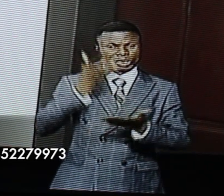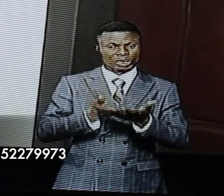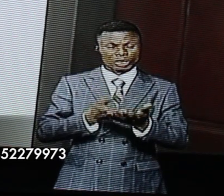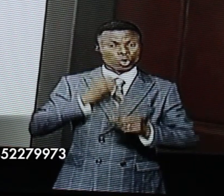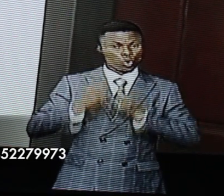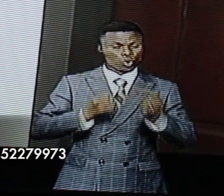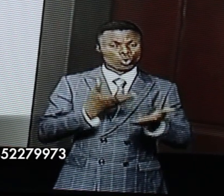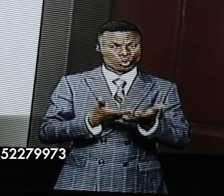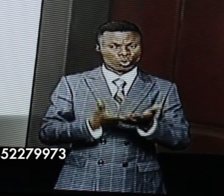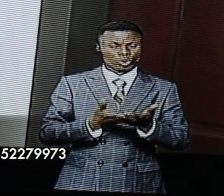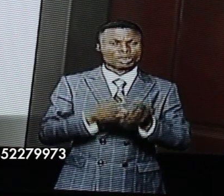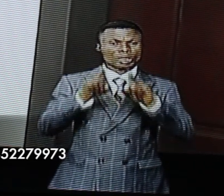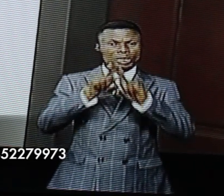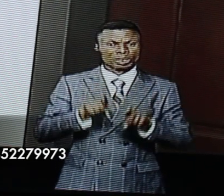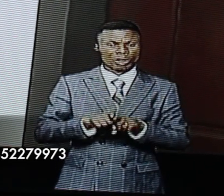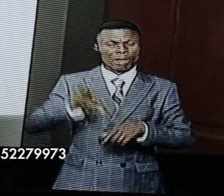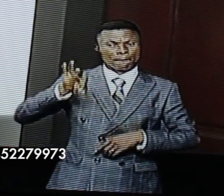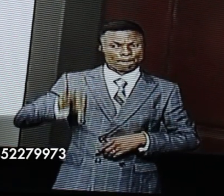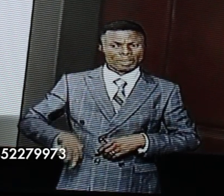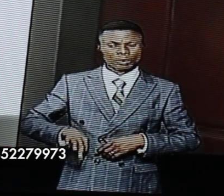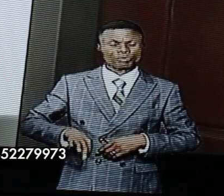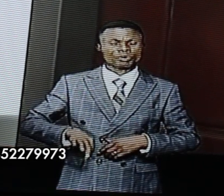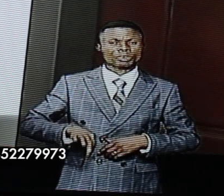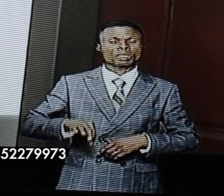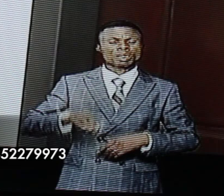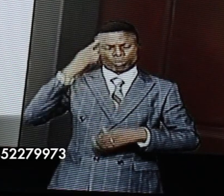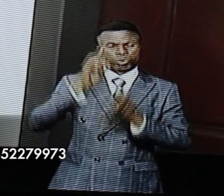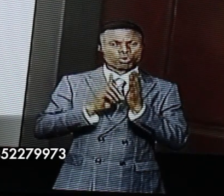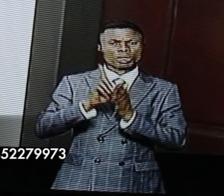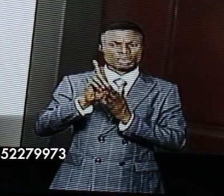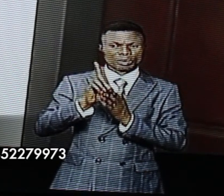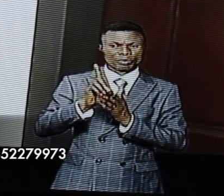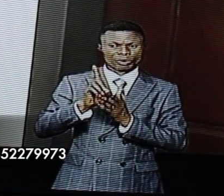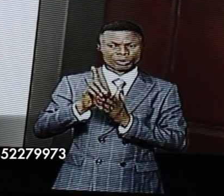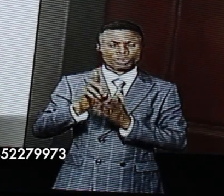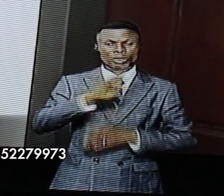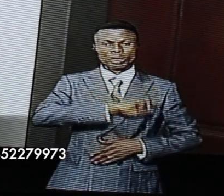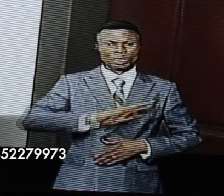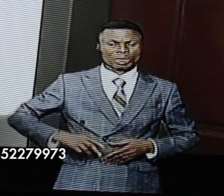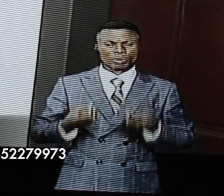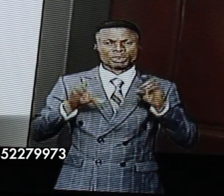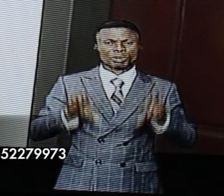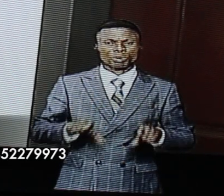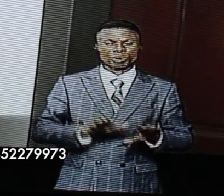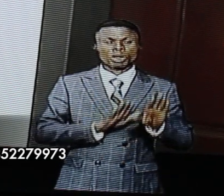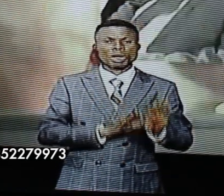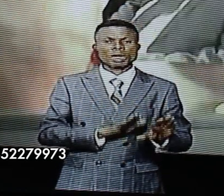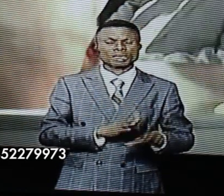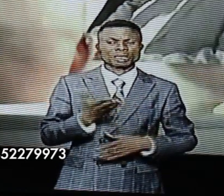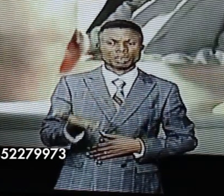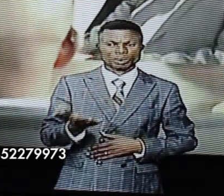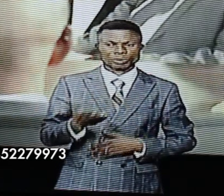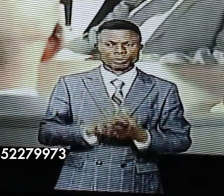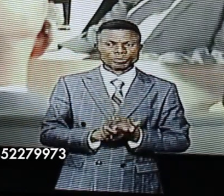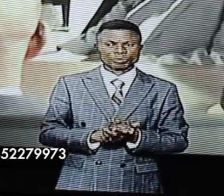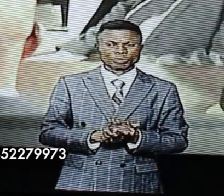effort est également l'un des objectifs de développement que la République démocratique du Congo s'est fixée. Requête